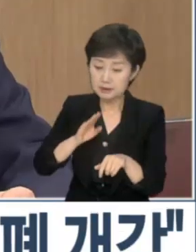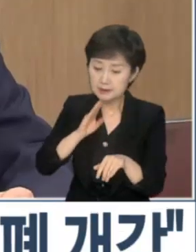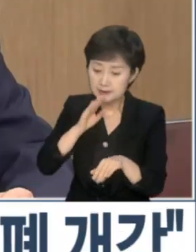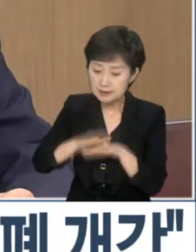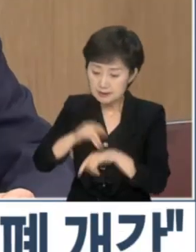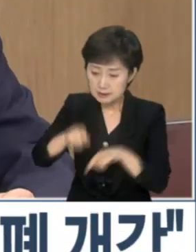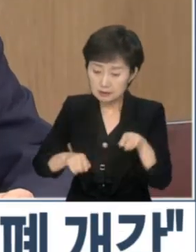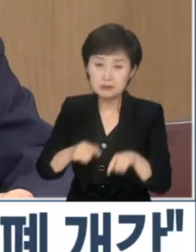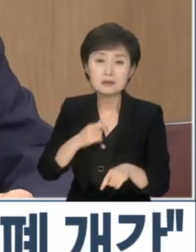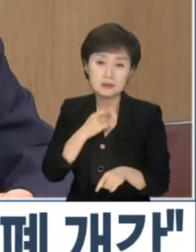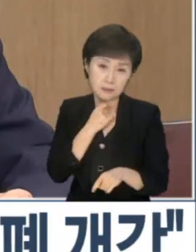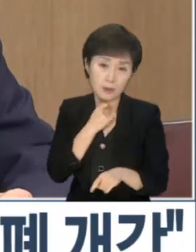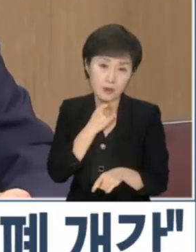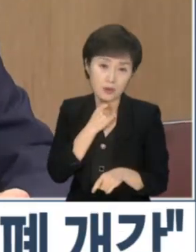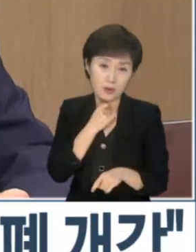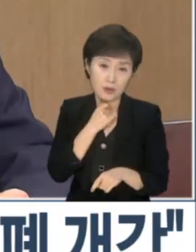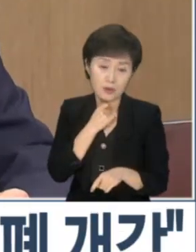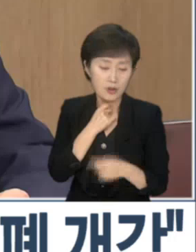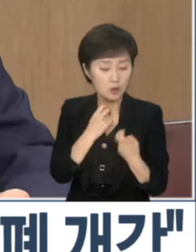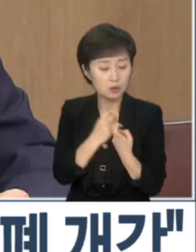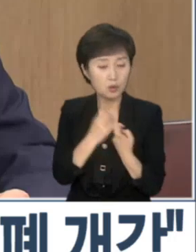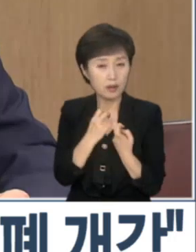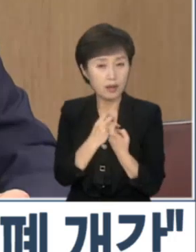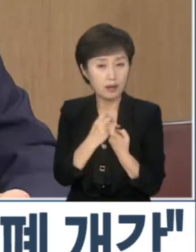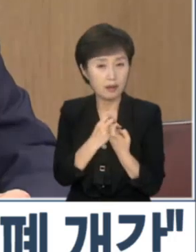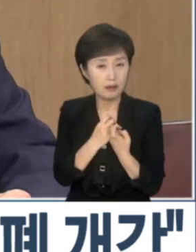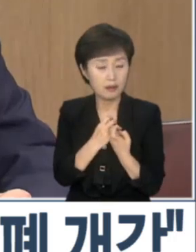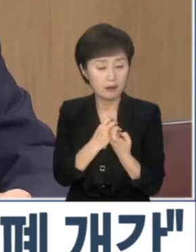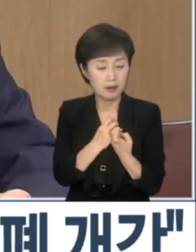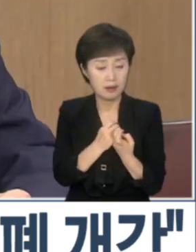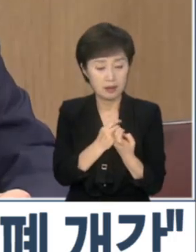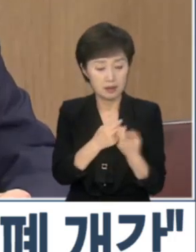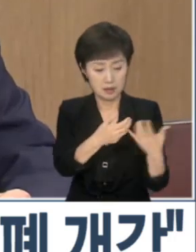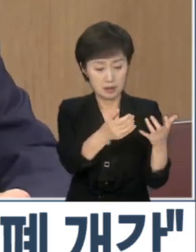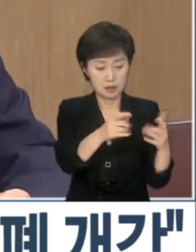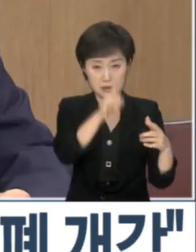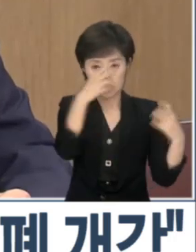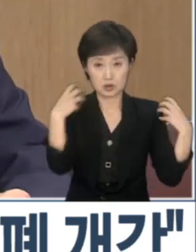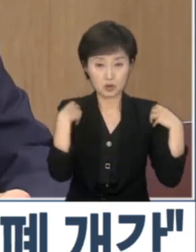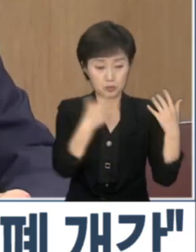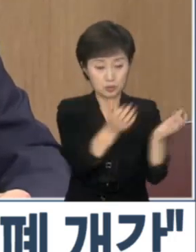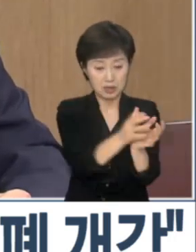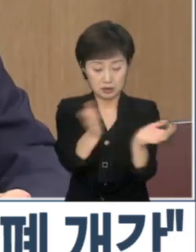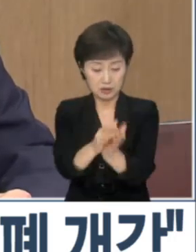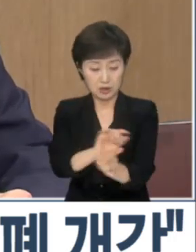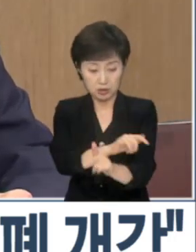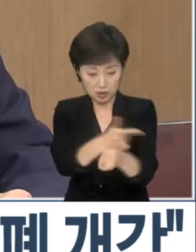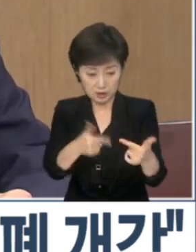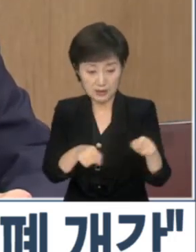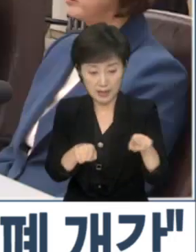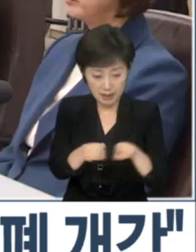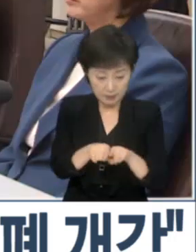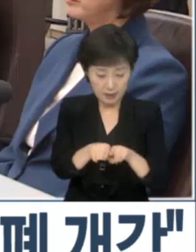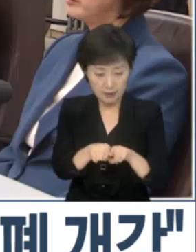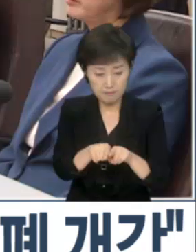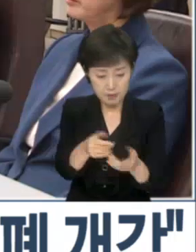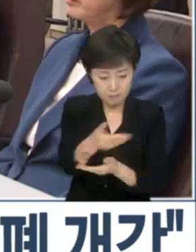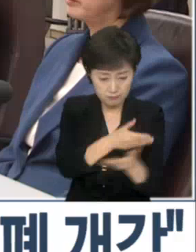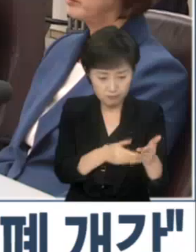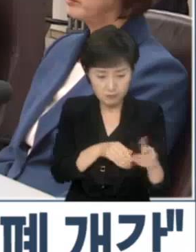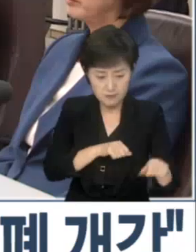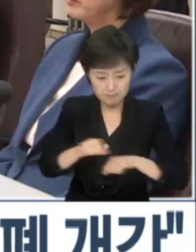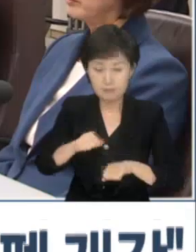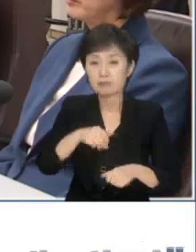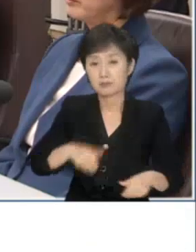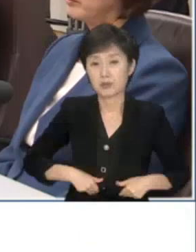나가려고 그러면은 많은 좀 활발한 그런 정책 대안도 제시를 하고 정책 수행이 돼야 되는데